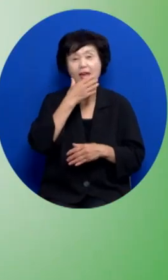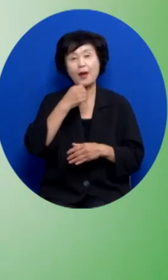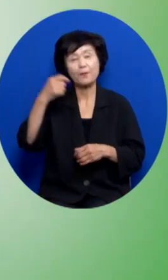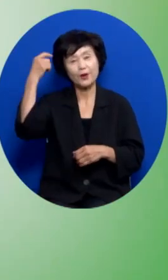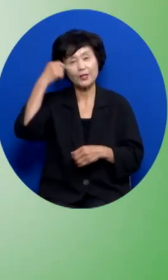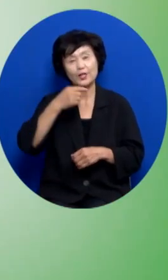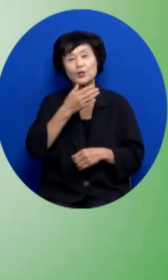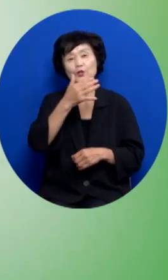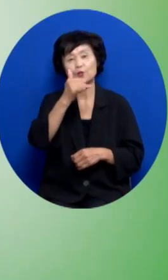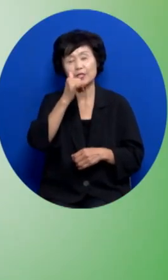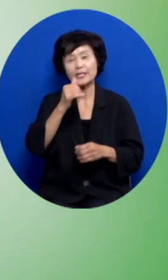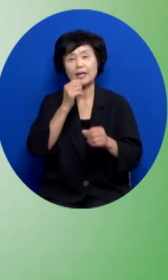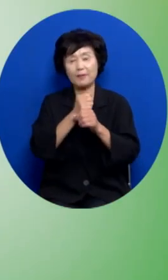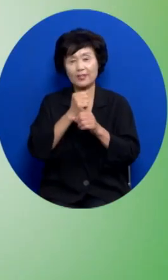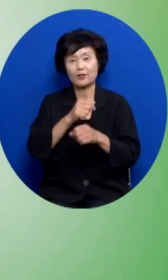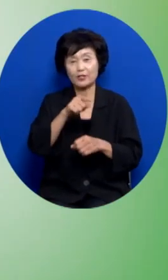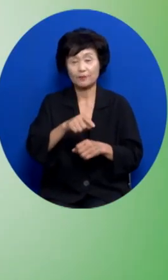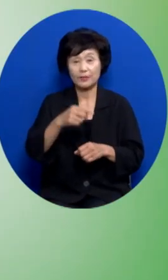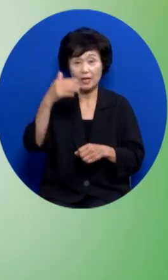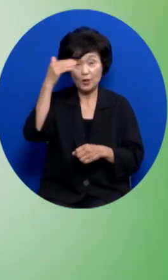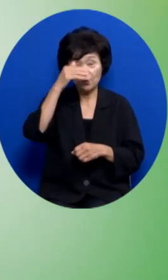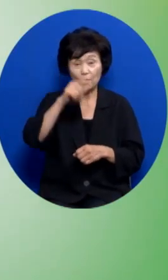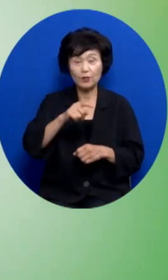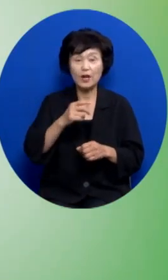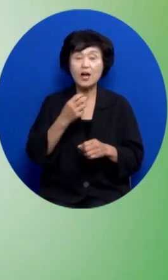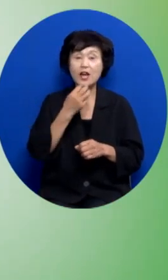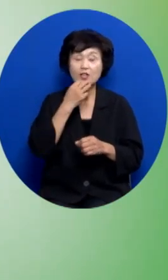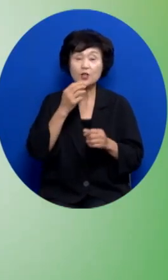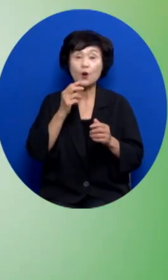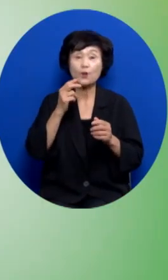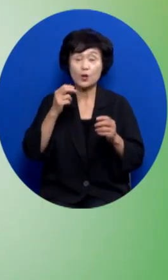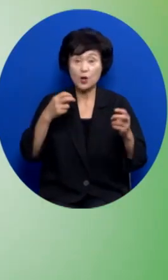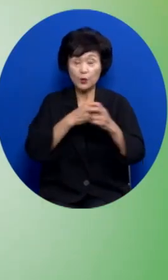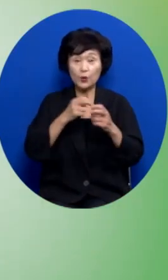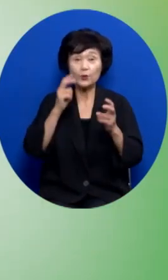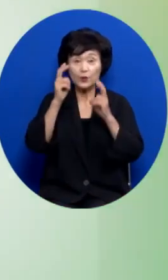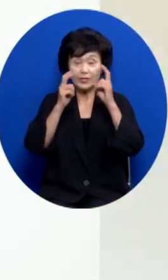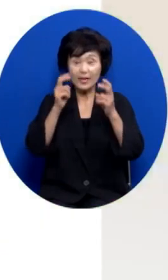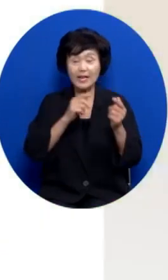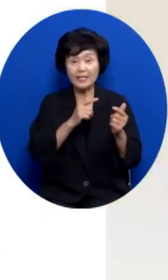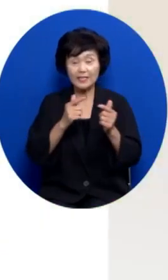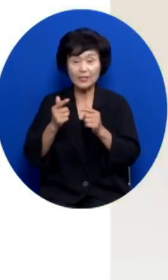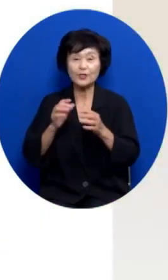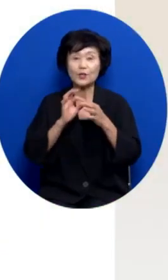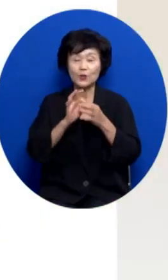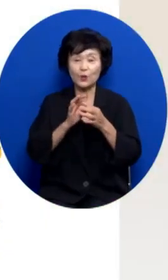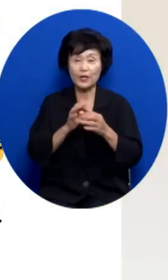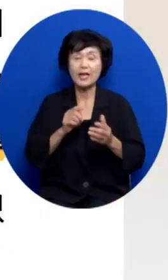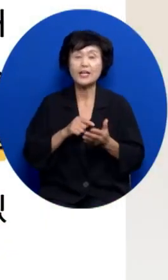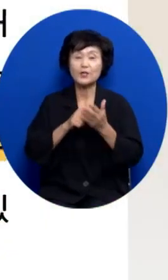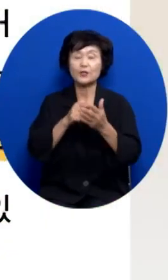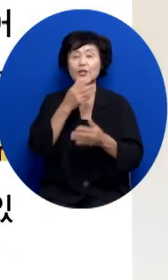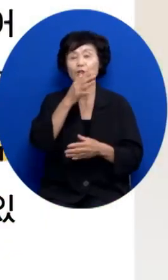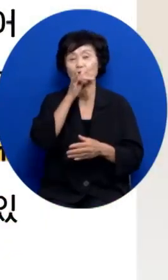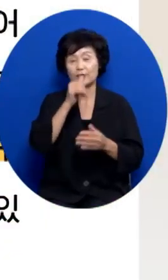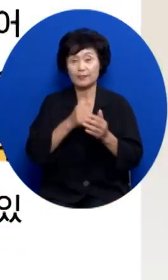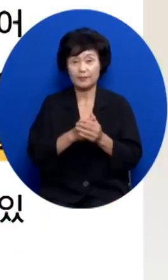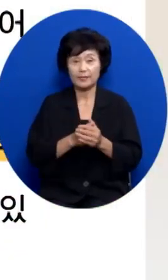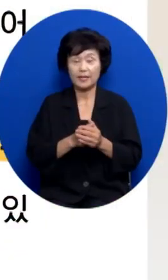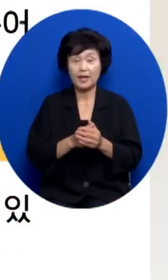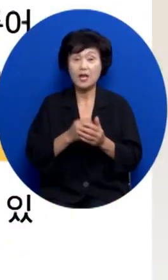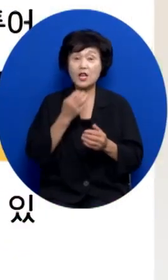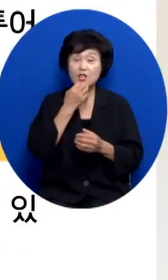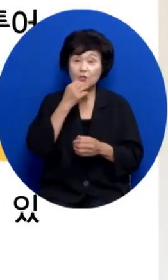테마로 구성됐습니다. 투어는 서울교통공사 앱인 또타 지하철 앱을 통해 진행할 수 있습니다. 서울교통공사 측은